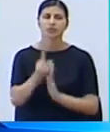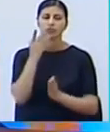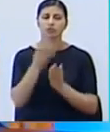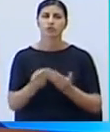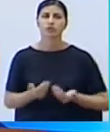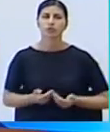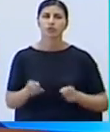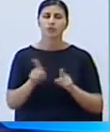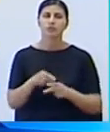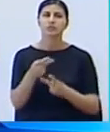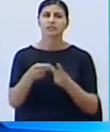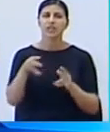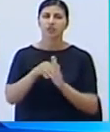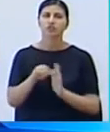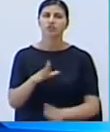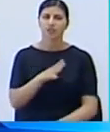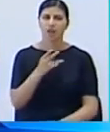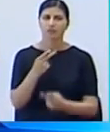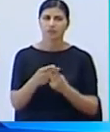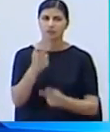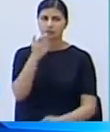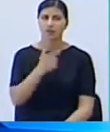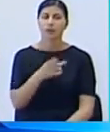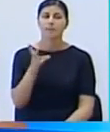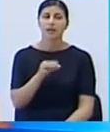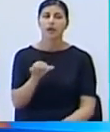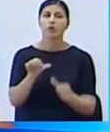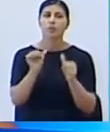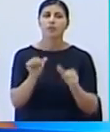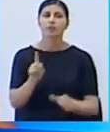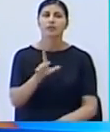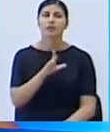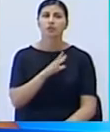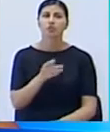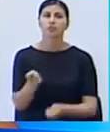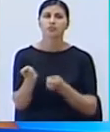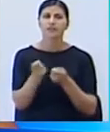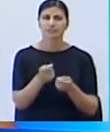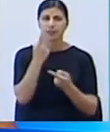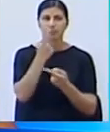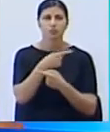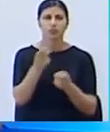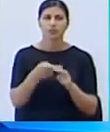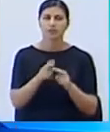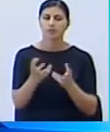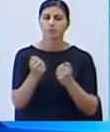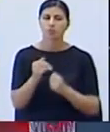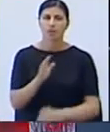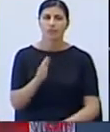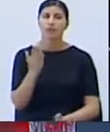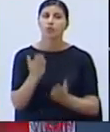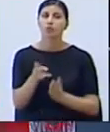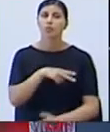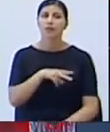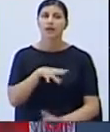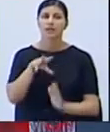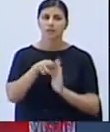გამო ციხეებშიც ვიჯექით, მაგრამ იმ ფორმით, რა ფორმითაც იყო შემოთავაზებული, ეს იყო მიუღებელი და იმ შემთხვევაში თუ